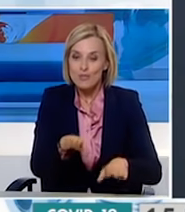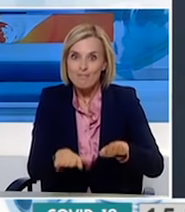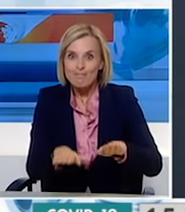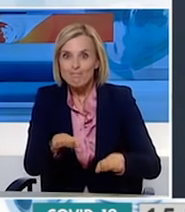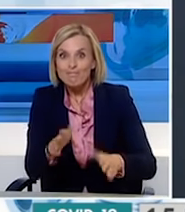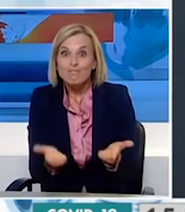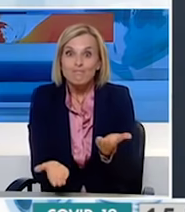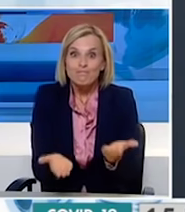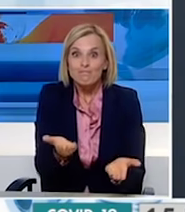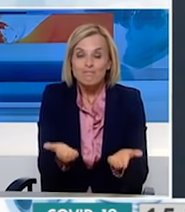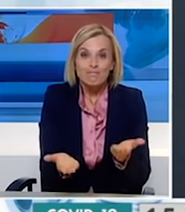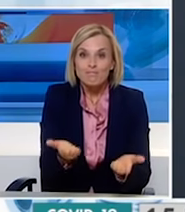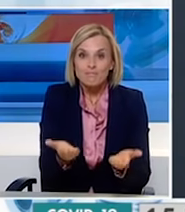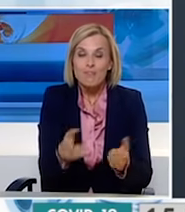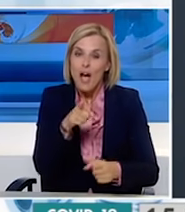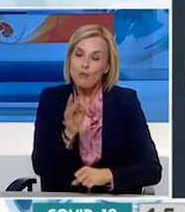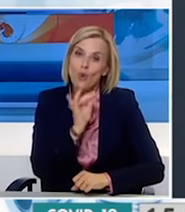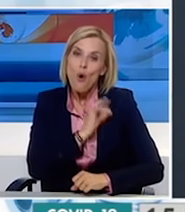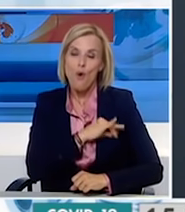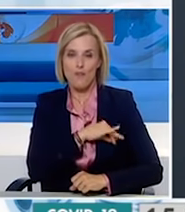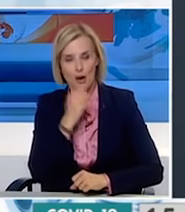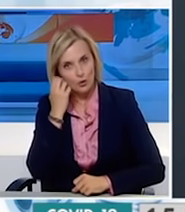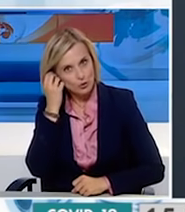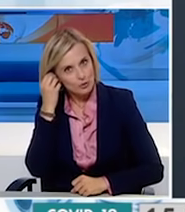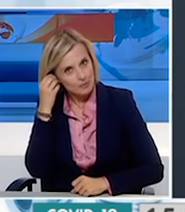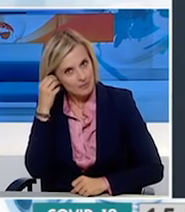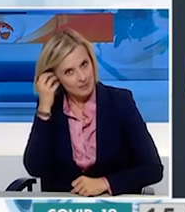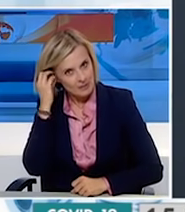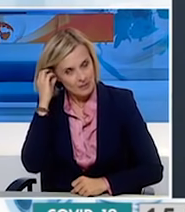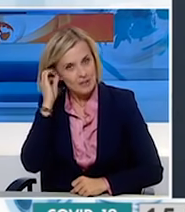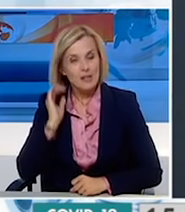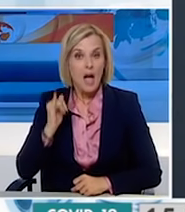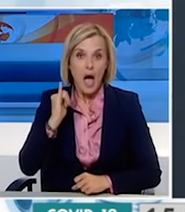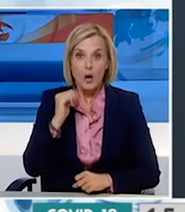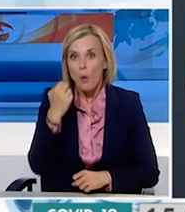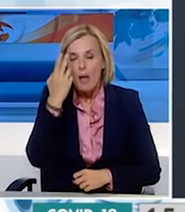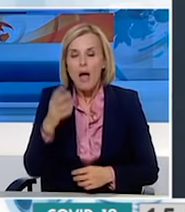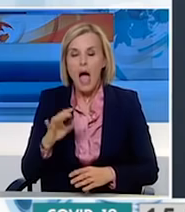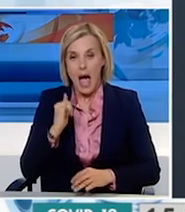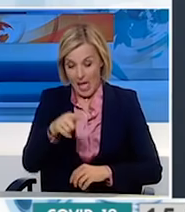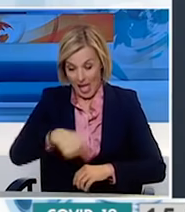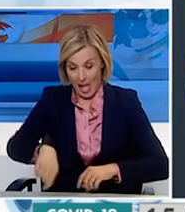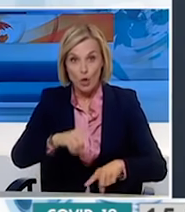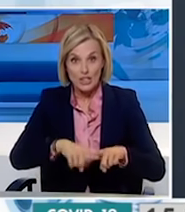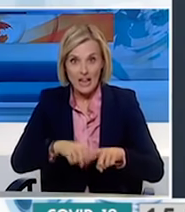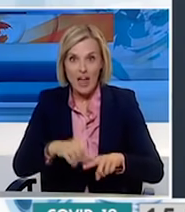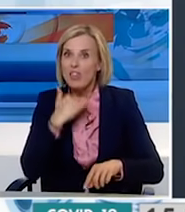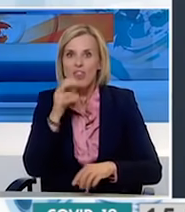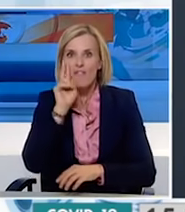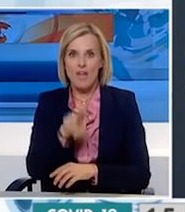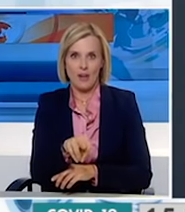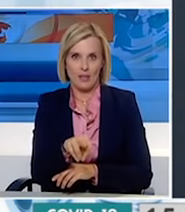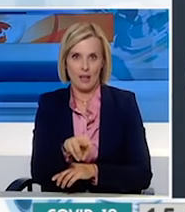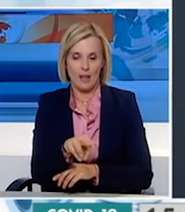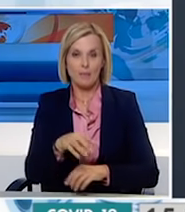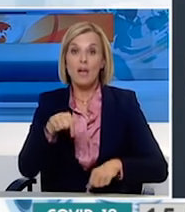σημαντικό όφελος σε αυτή την πανδημία στην πατρίδα μας, που δεν το έχουμε δει και δεν το αναγνωρίζουμε. Και μάλιστα όταν βλέπεις